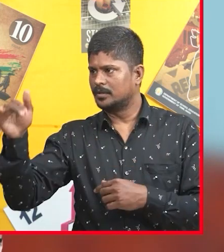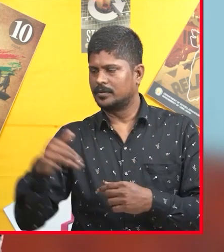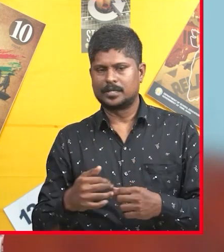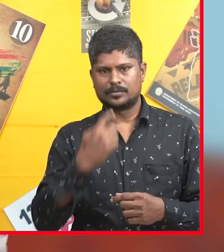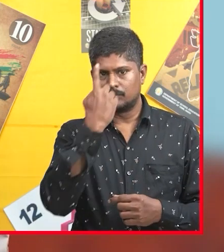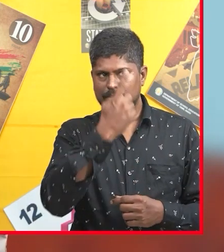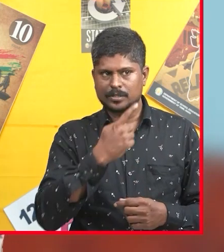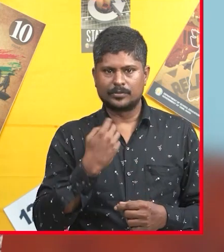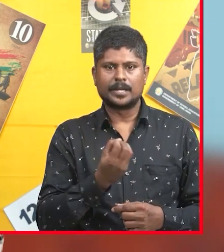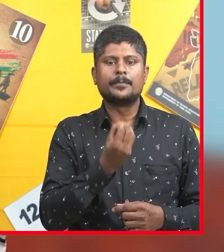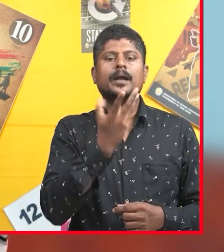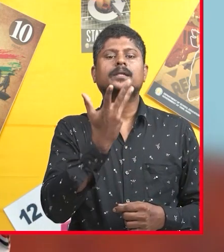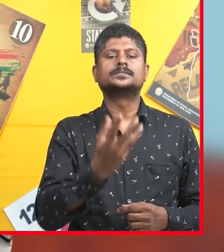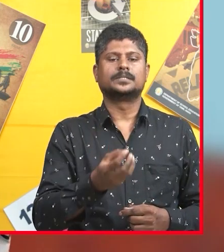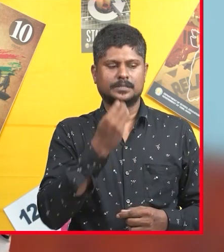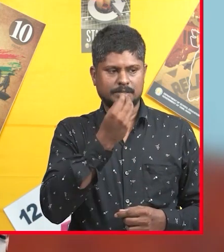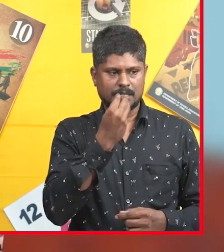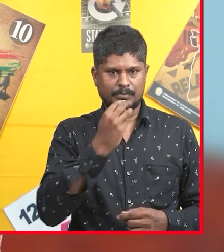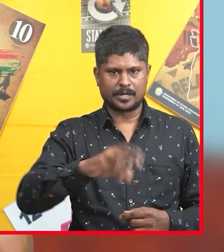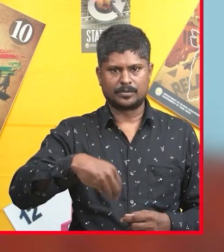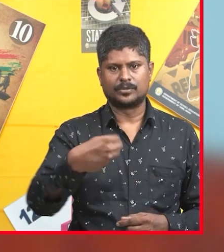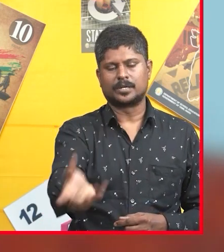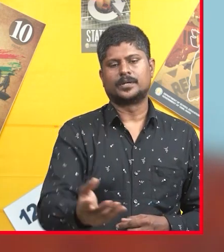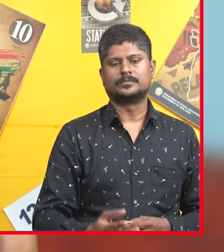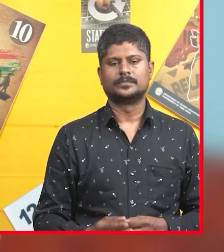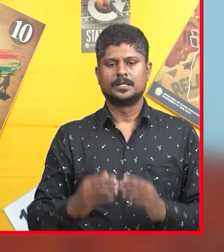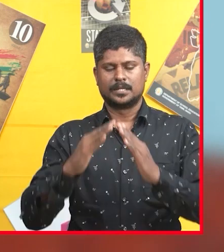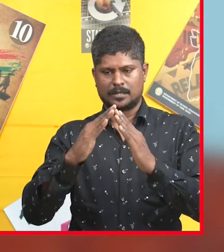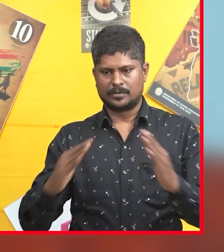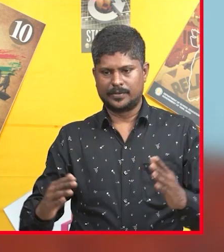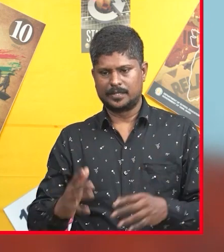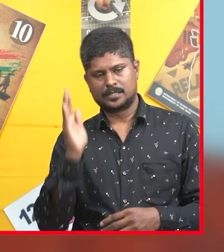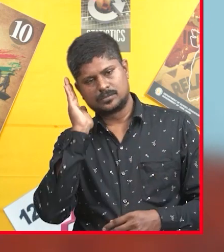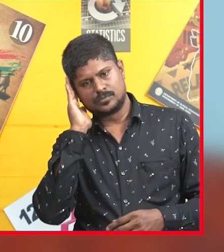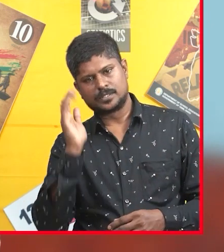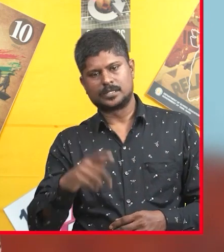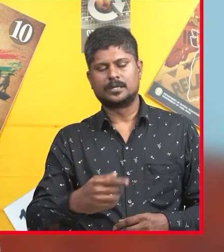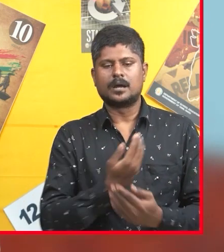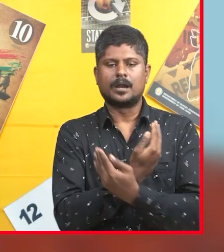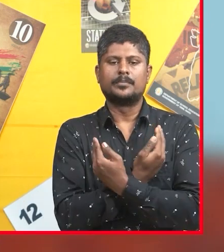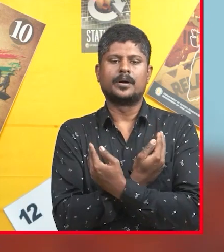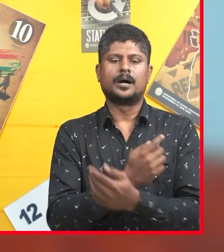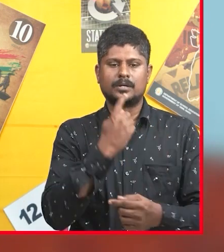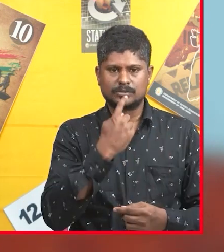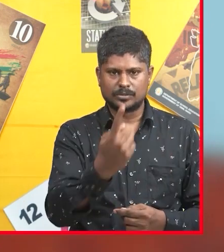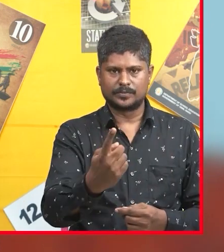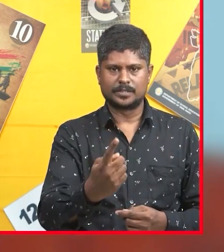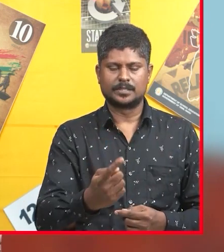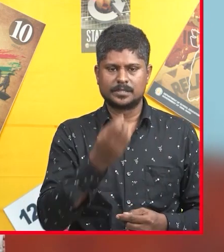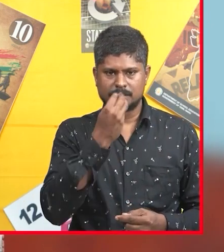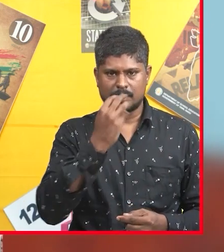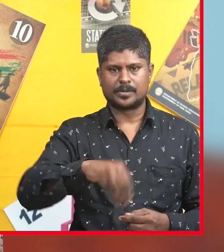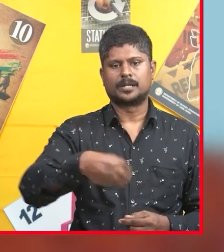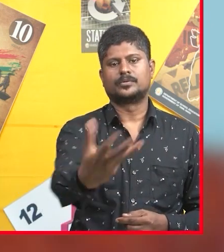மலர்ச்சியோட வரவேற்கணும். உண்ண உணவும் இருக்கிறதுக்கு இடமும் கொடுத்து அன்பு பாராட்டுவதுதான் விருந்தோம்பல்